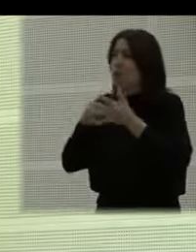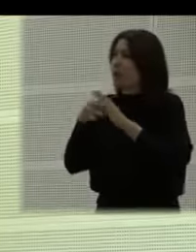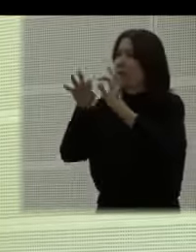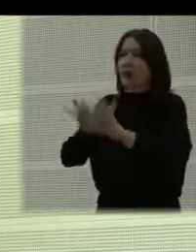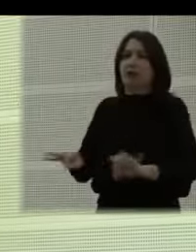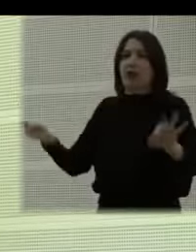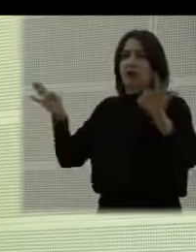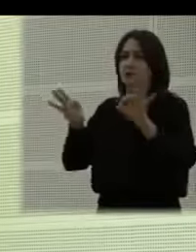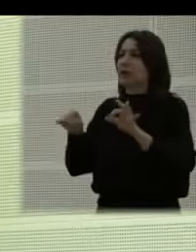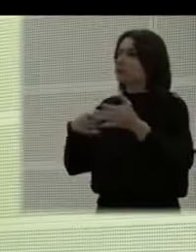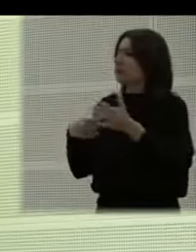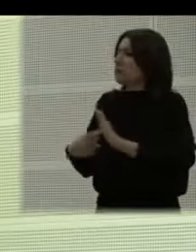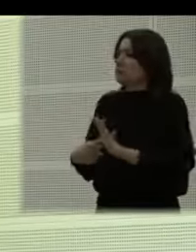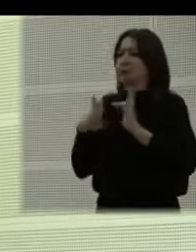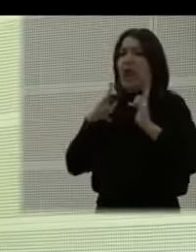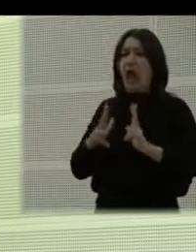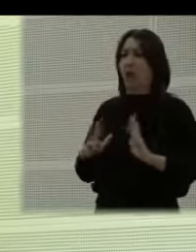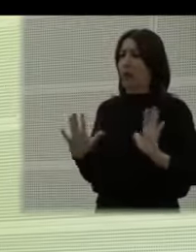un problema.